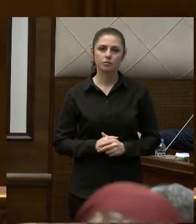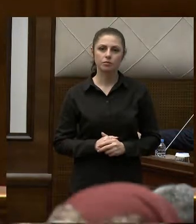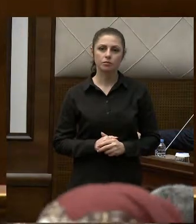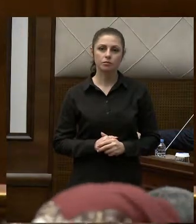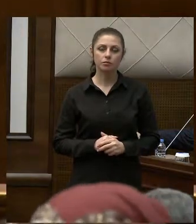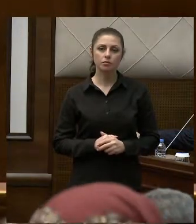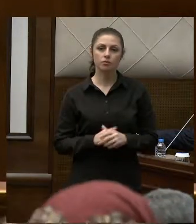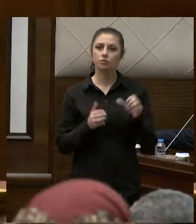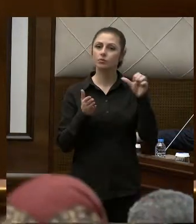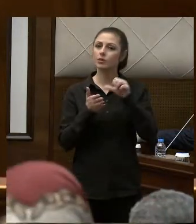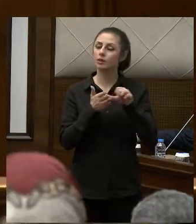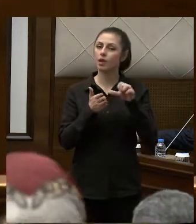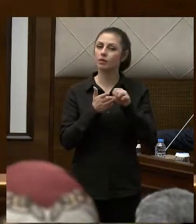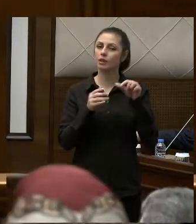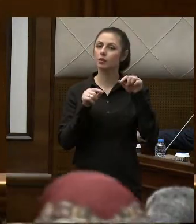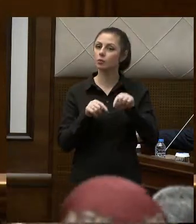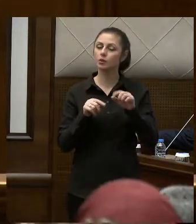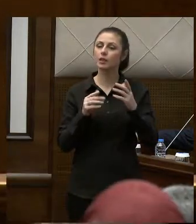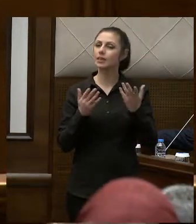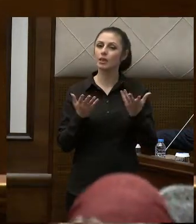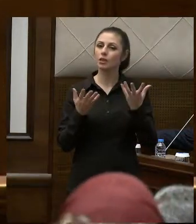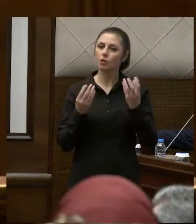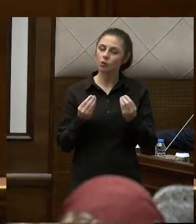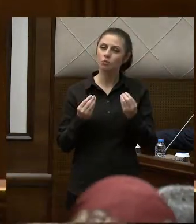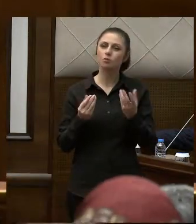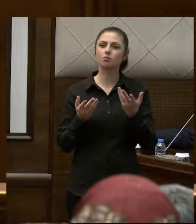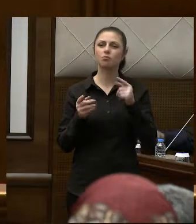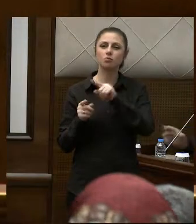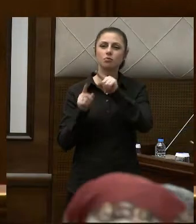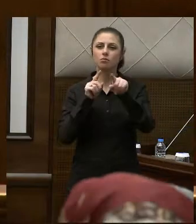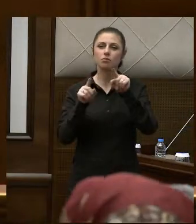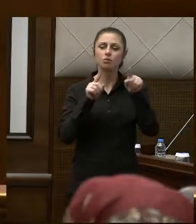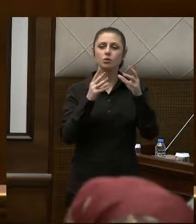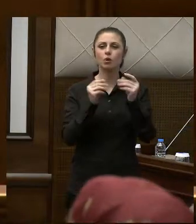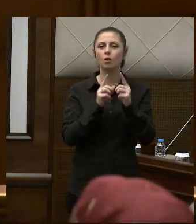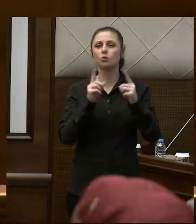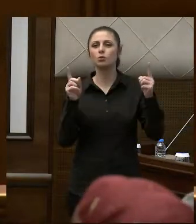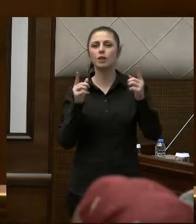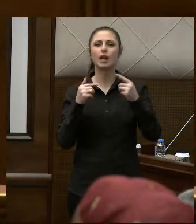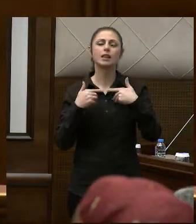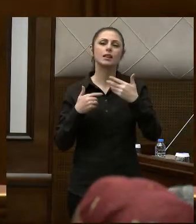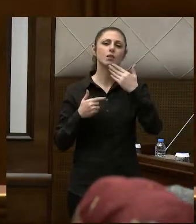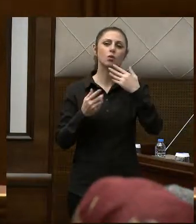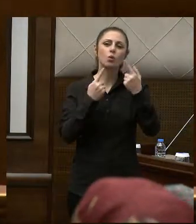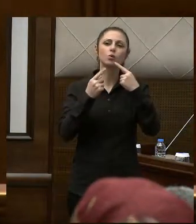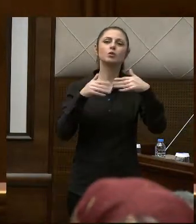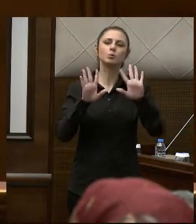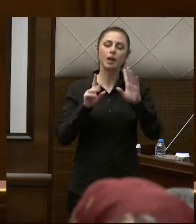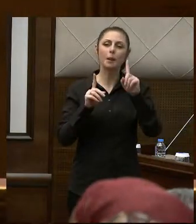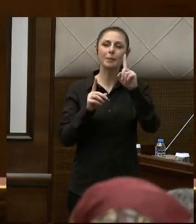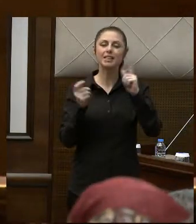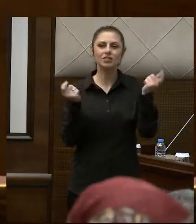Tarihteki bugünler şunlar olmuş, bunlar olmuşa girmiyoruz. Ben çok sadece çalışan gazeteciler günüyle